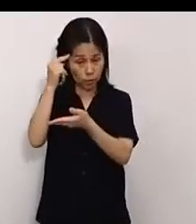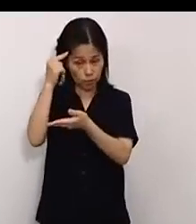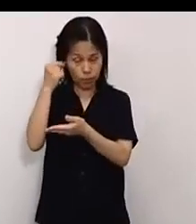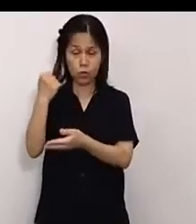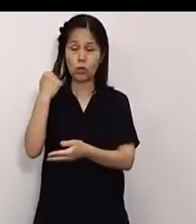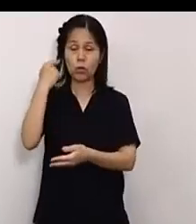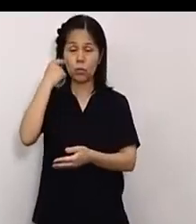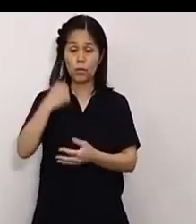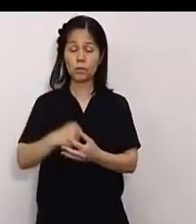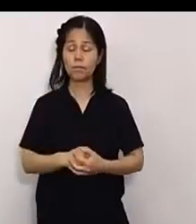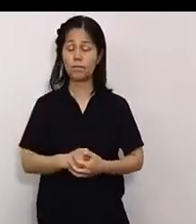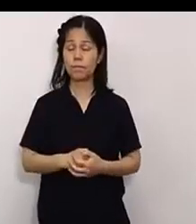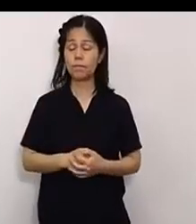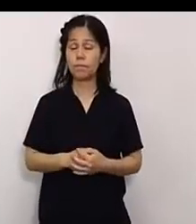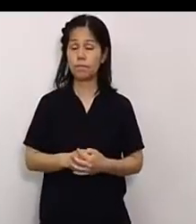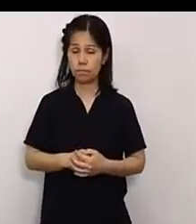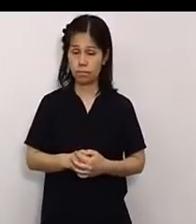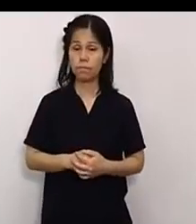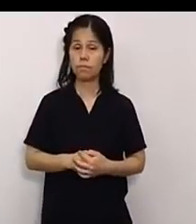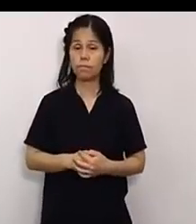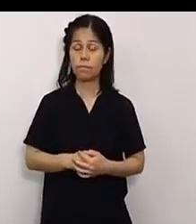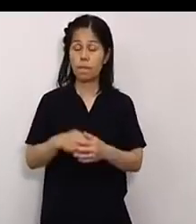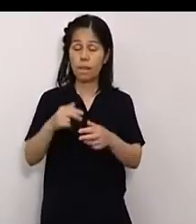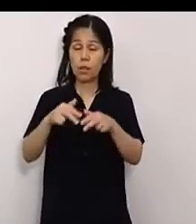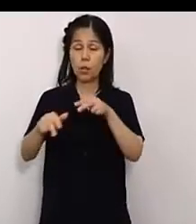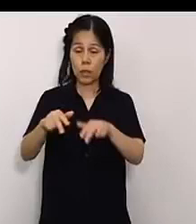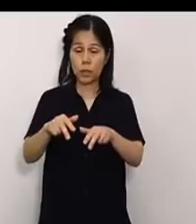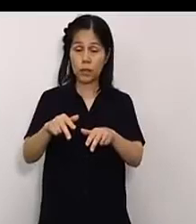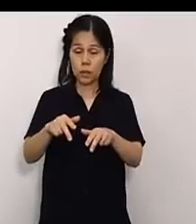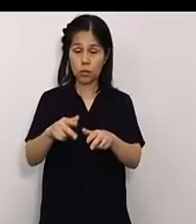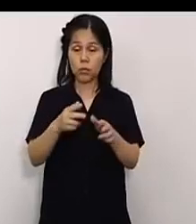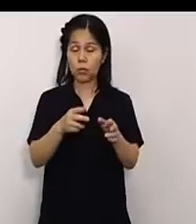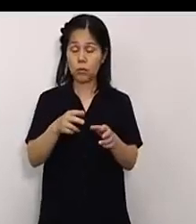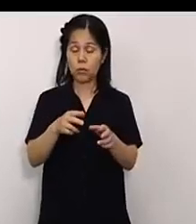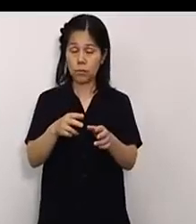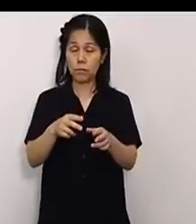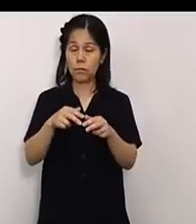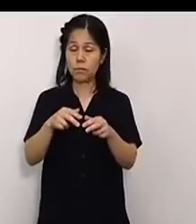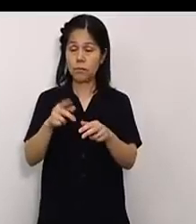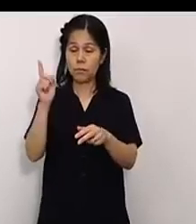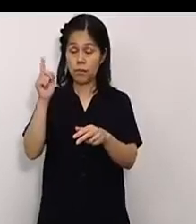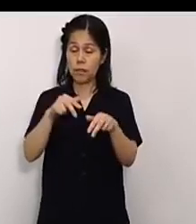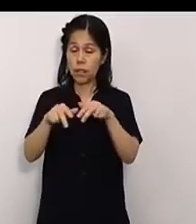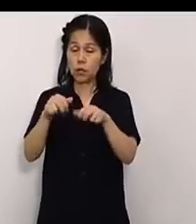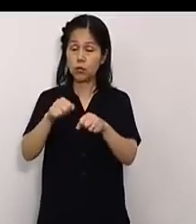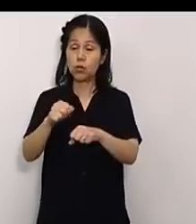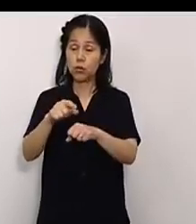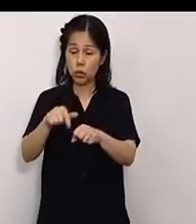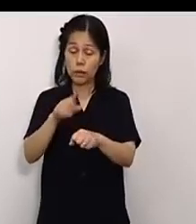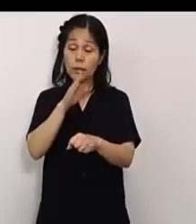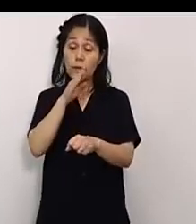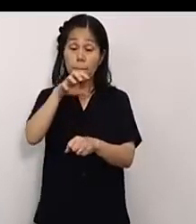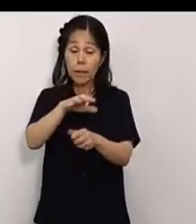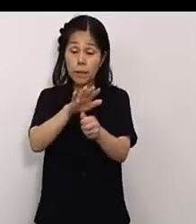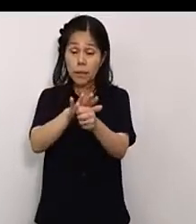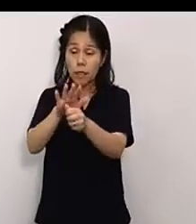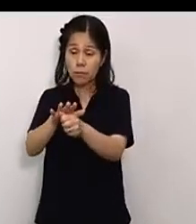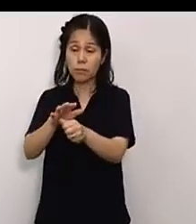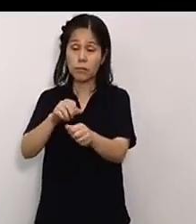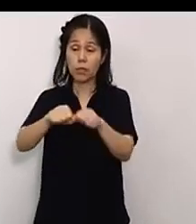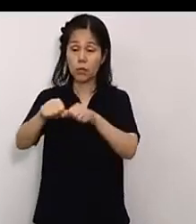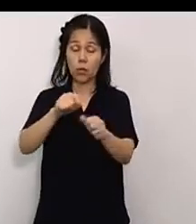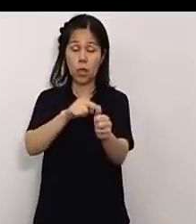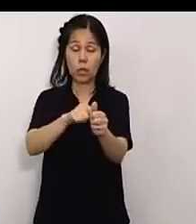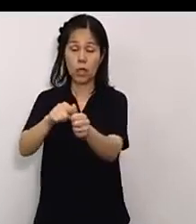。 それからやっぱり行政がそういう施策をやるときにね、これからはその現場でそういう支援活動をやってる人